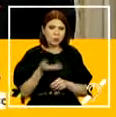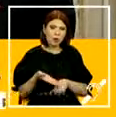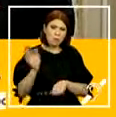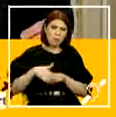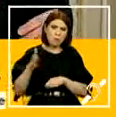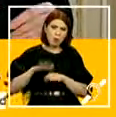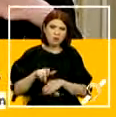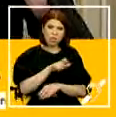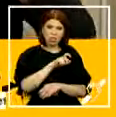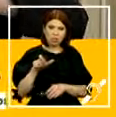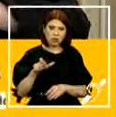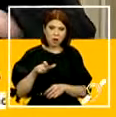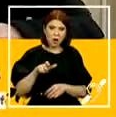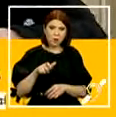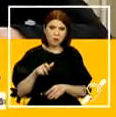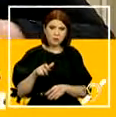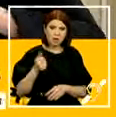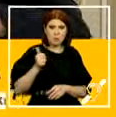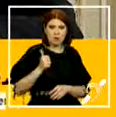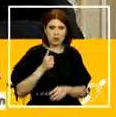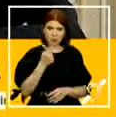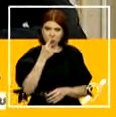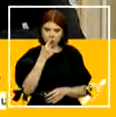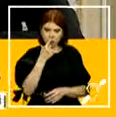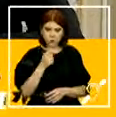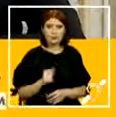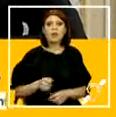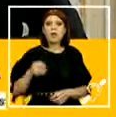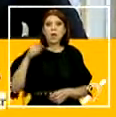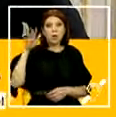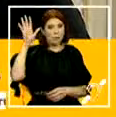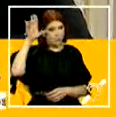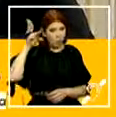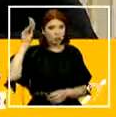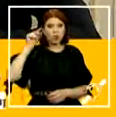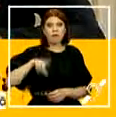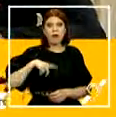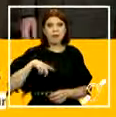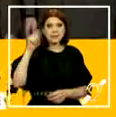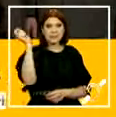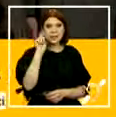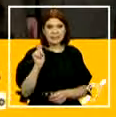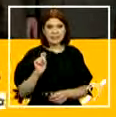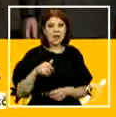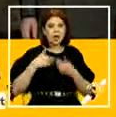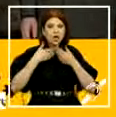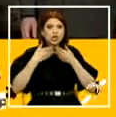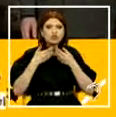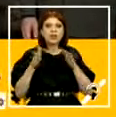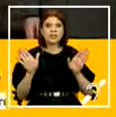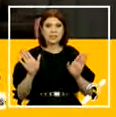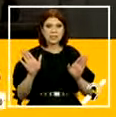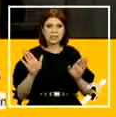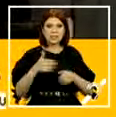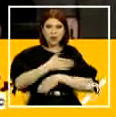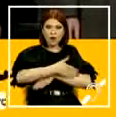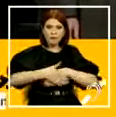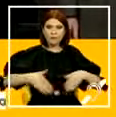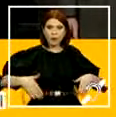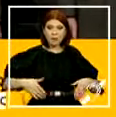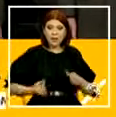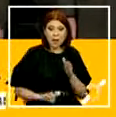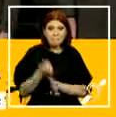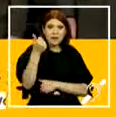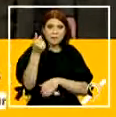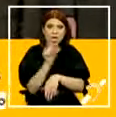masacrați de către militarii ruși. Precizăm că Republica Moldova este țara care și-a deschis frontierele de la